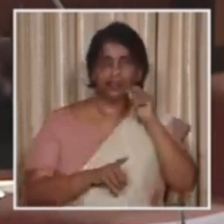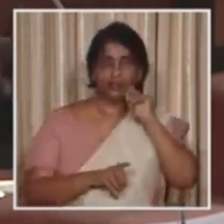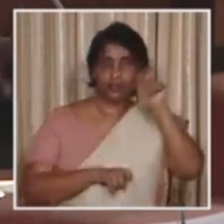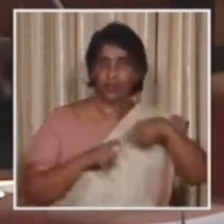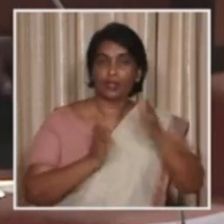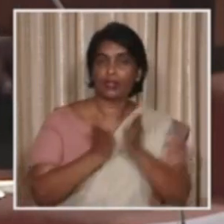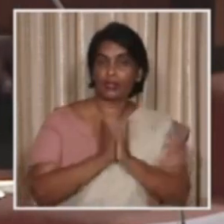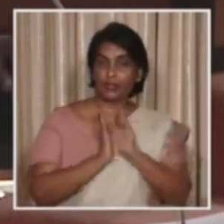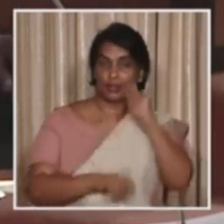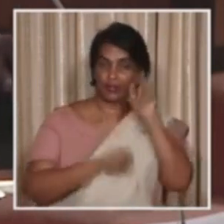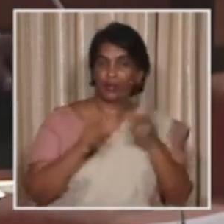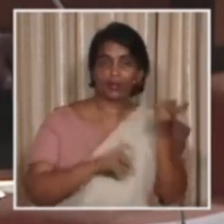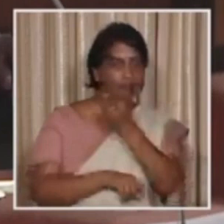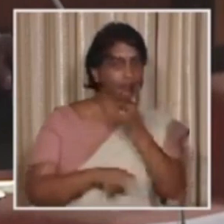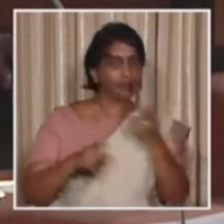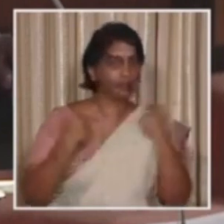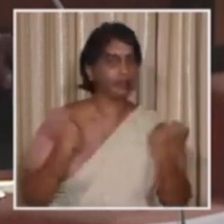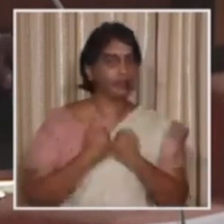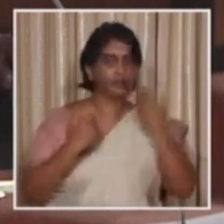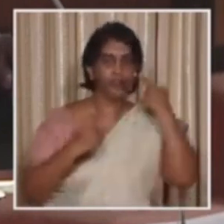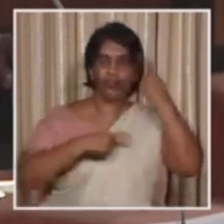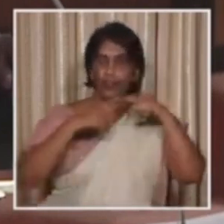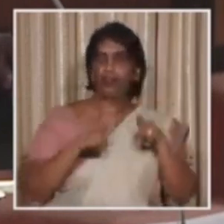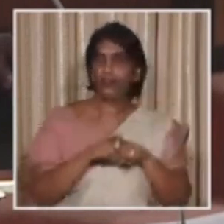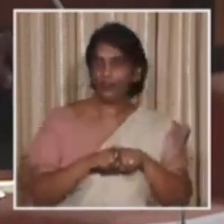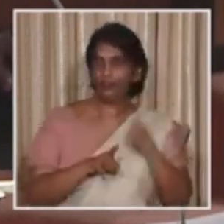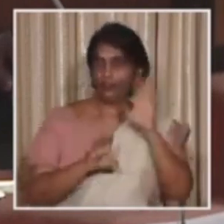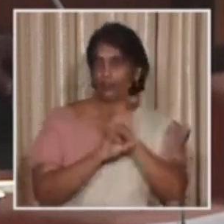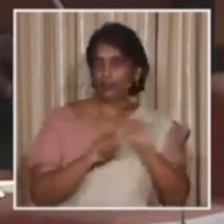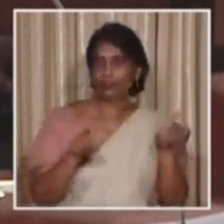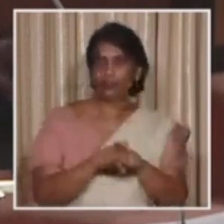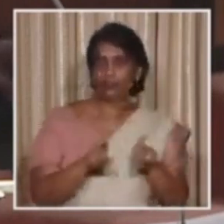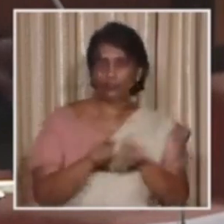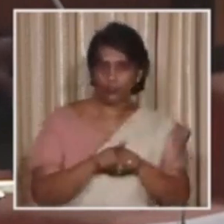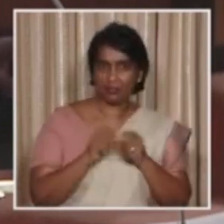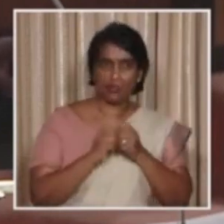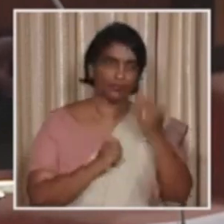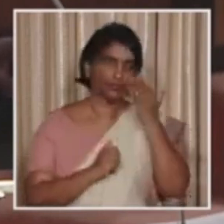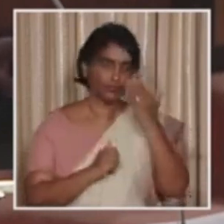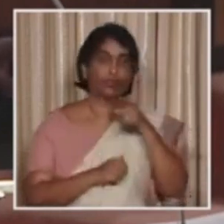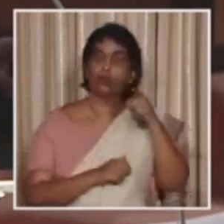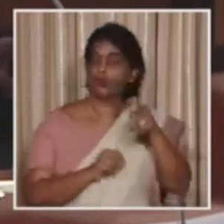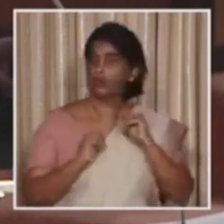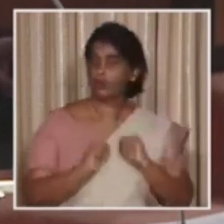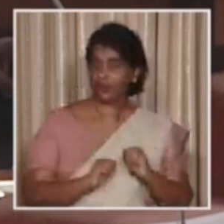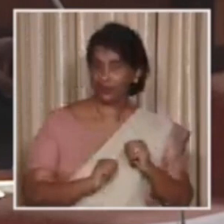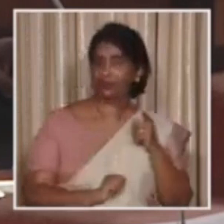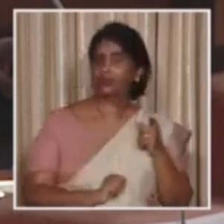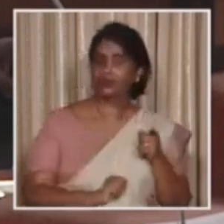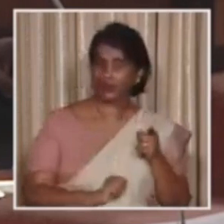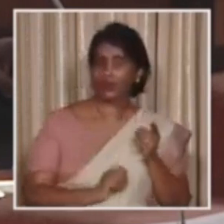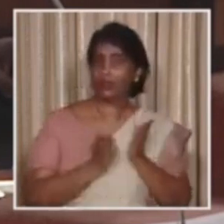கொழுவி விடுகின்ற ஒரு பேச்சாகத்தான் நான் இந்த பேச்சை பார்க்கின்றேன். ஏனென்றால் ஏற்கனவே இந்திய தோழர்களின்